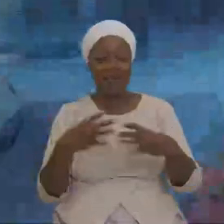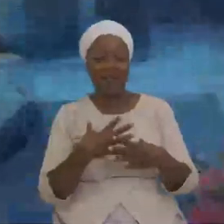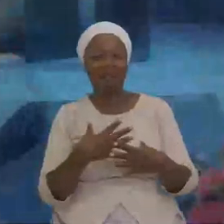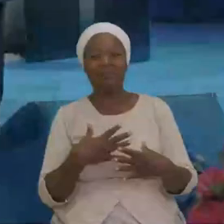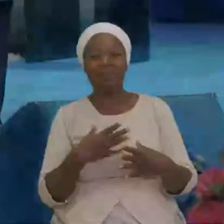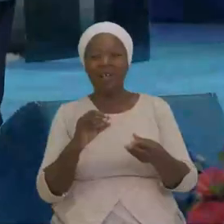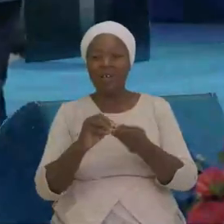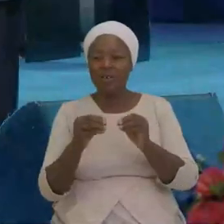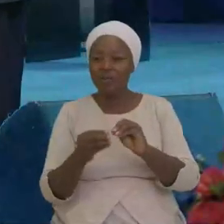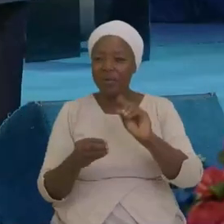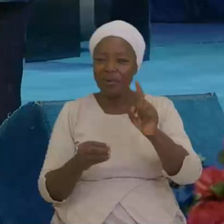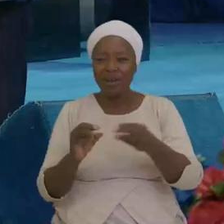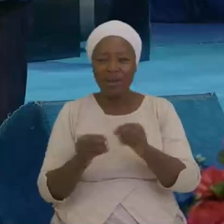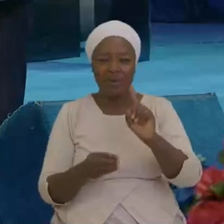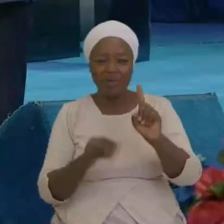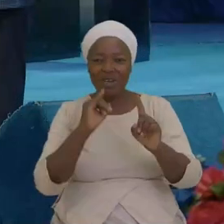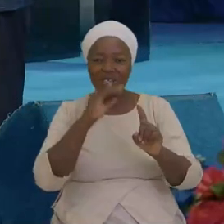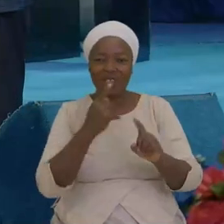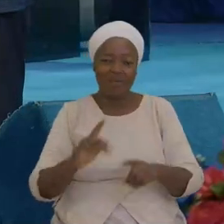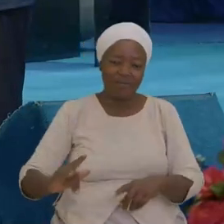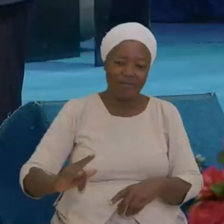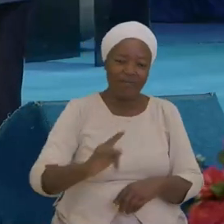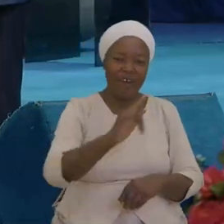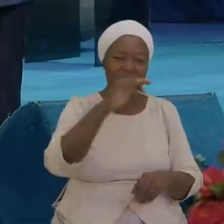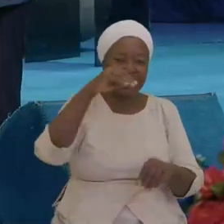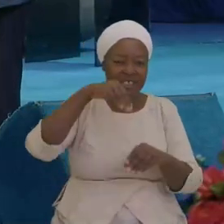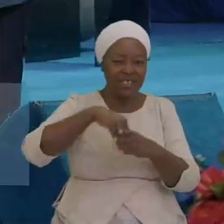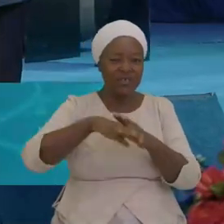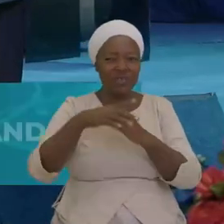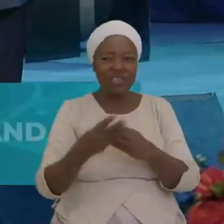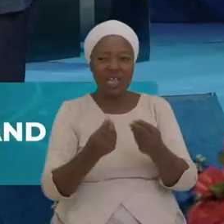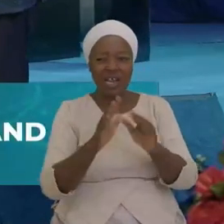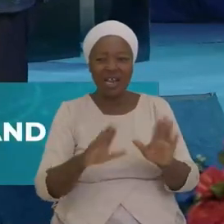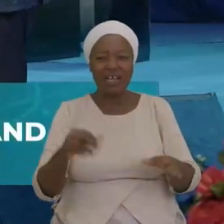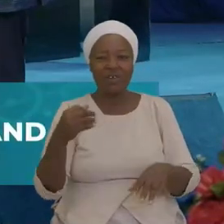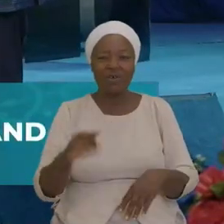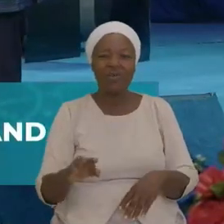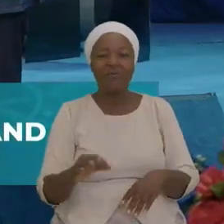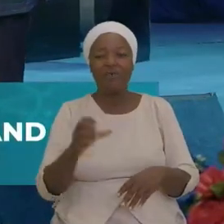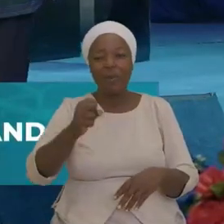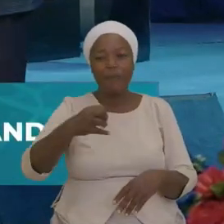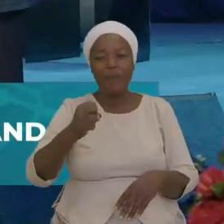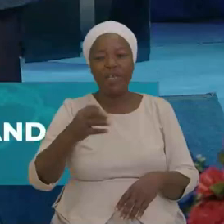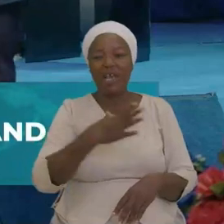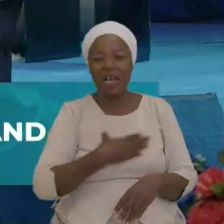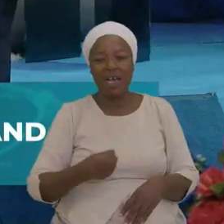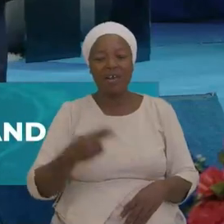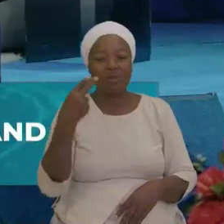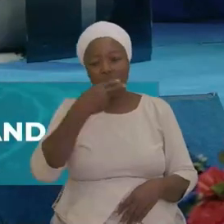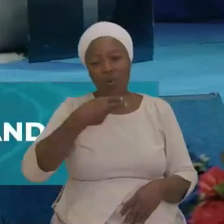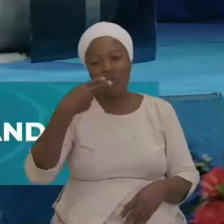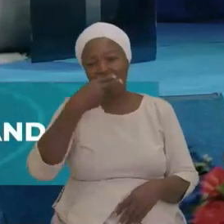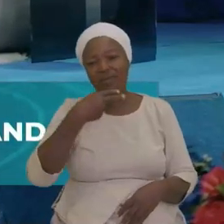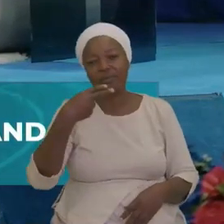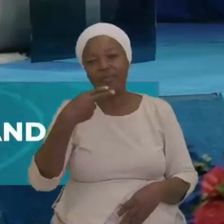Premier point maintenant. Premier point, c'est l'envol. L'envol vers le pays où coule le lait